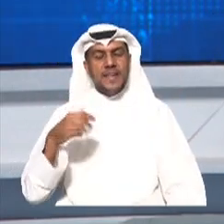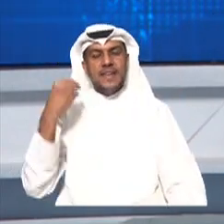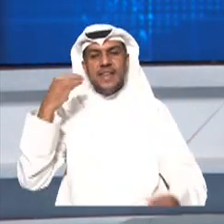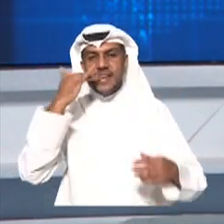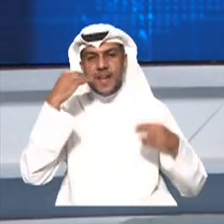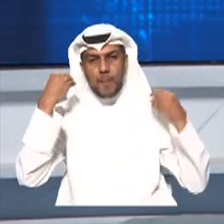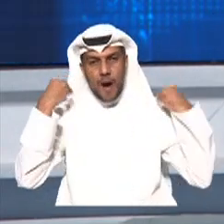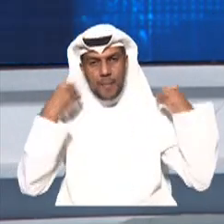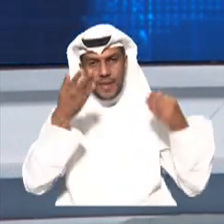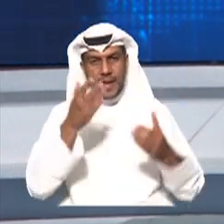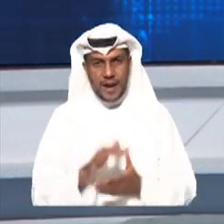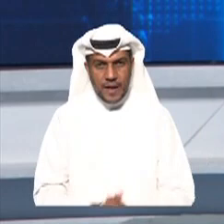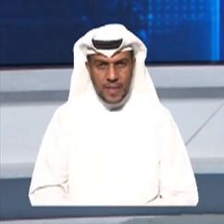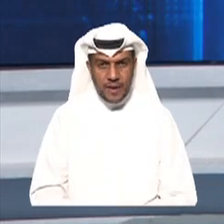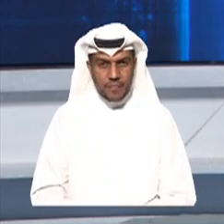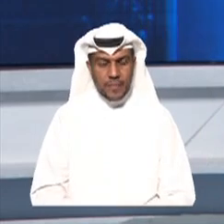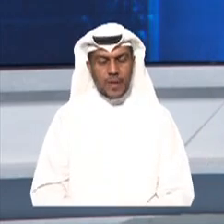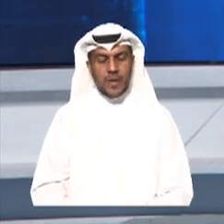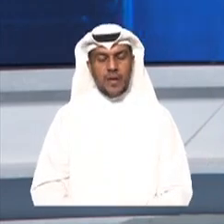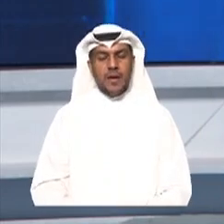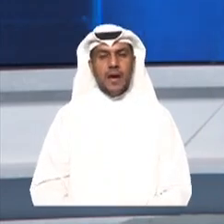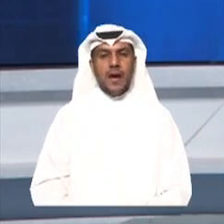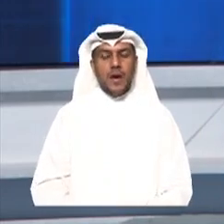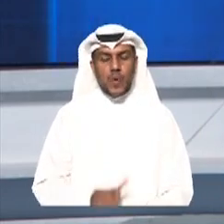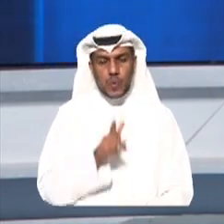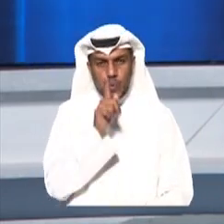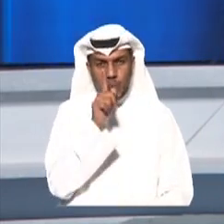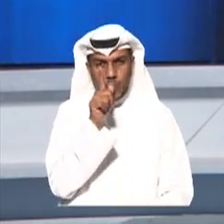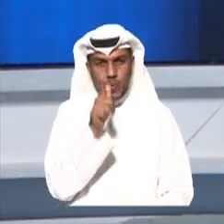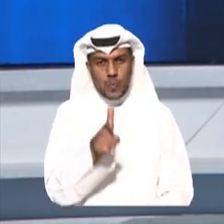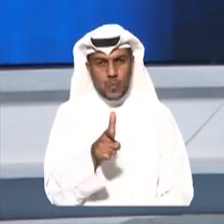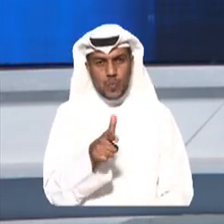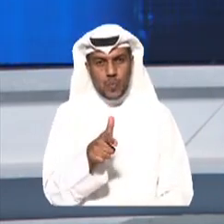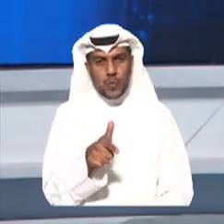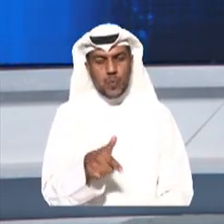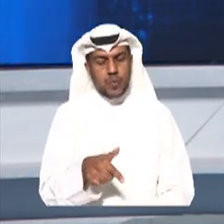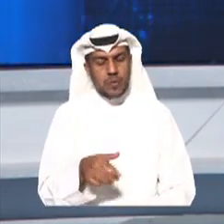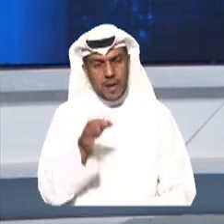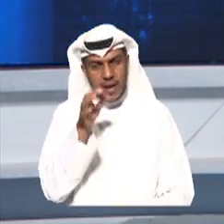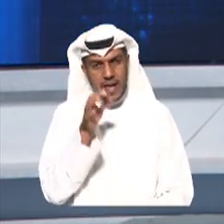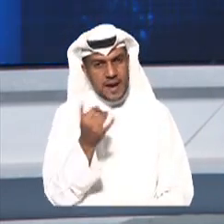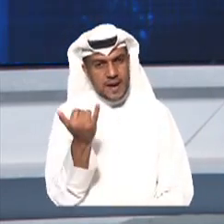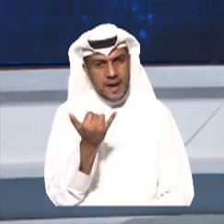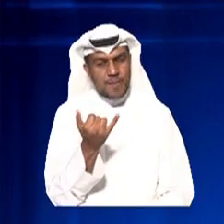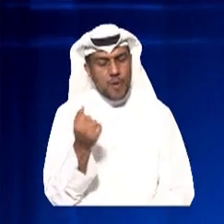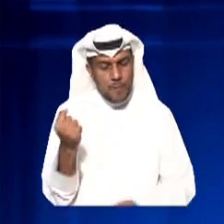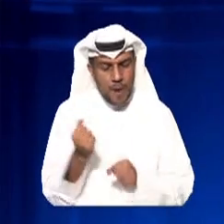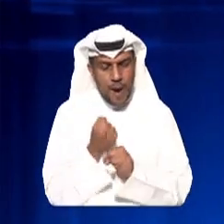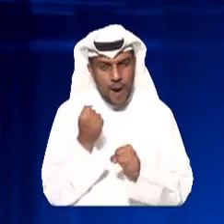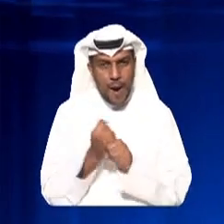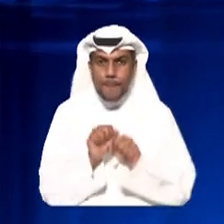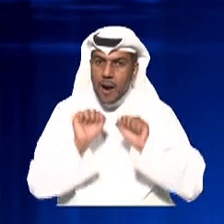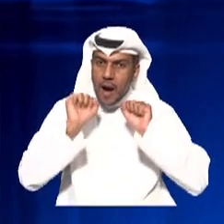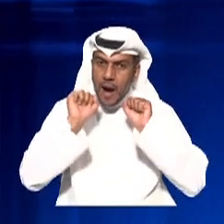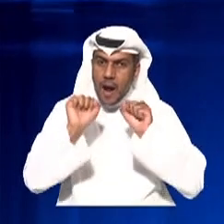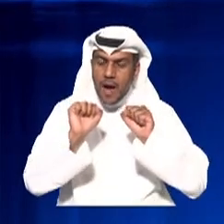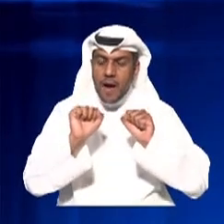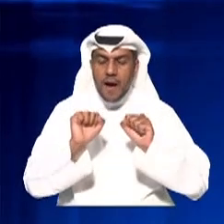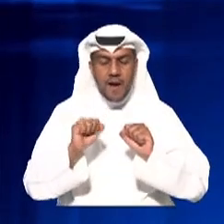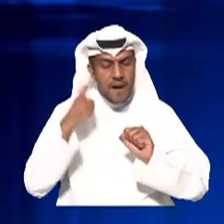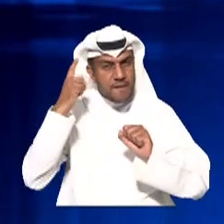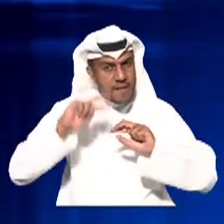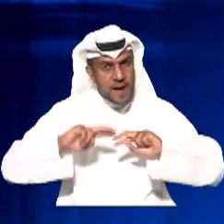إدارة الهيئة العامة للرياضة عبد الرحمن المطيري أنه سوف يتم تنفيذ إجراءات ملموسة